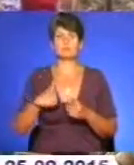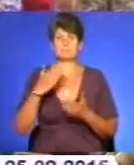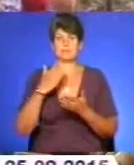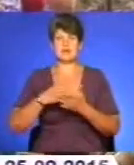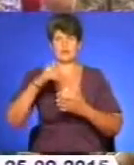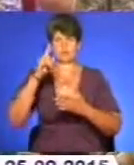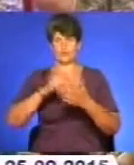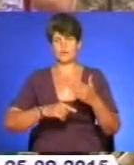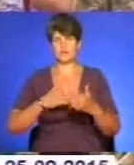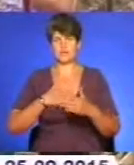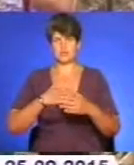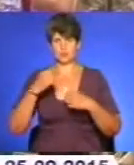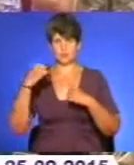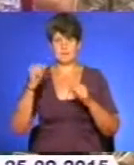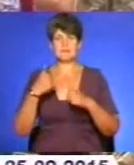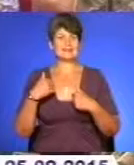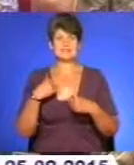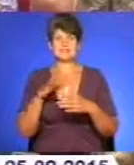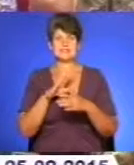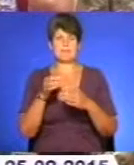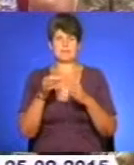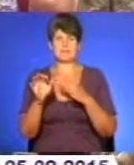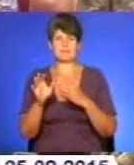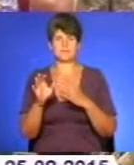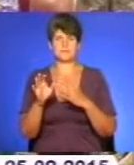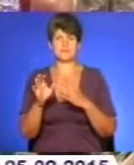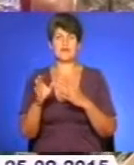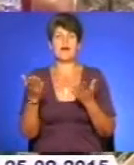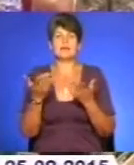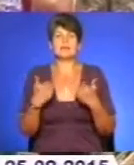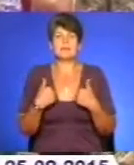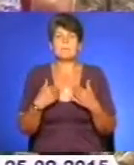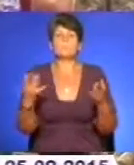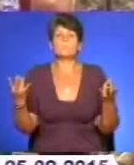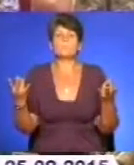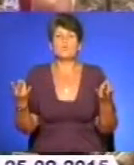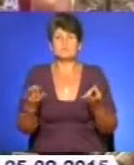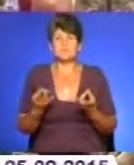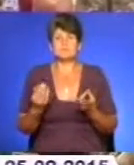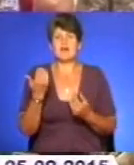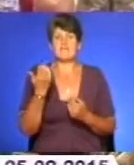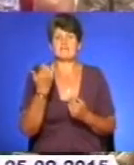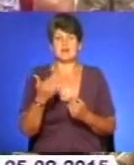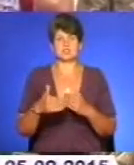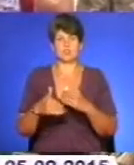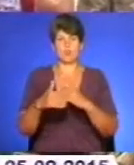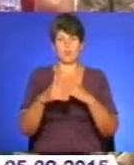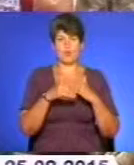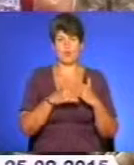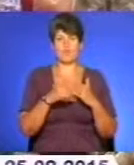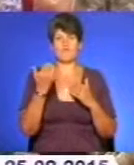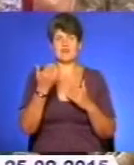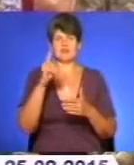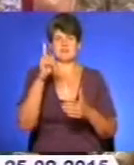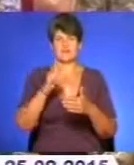в нашу перемогу, ми вас не підведемо. Але нам потрібна ваша допомога, ваша віра в